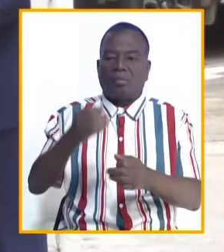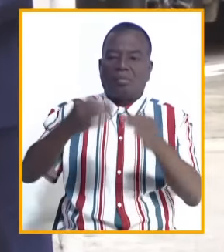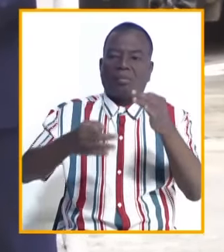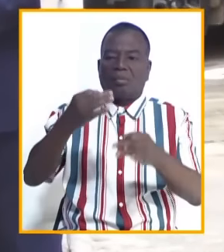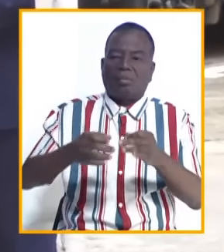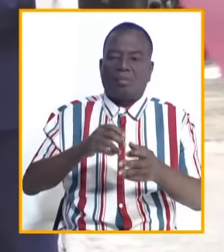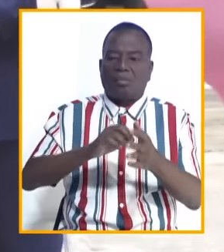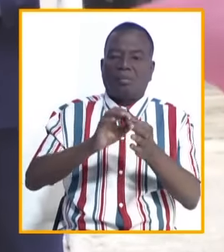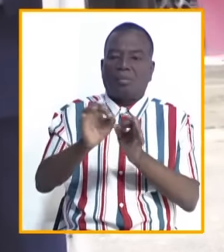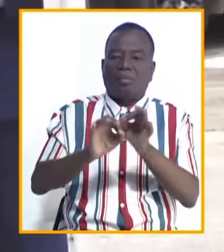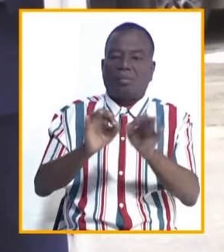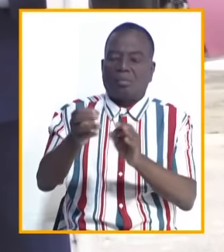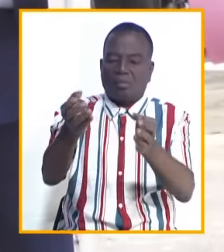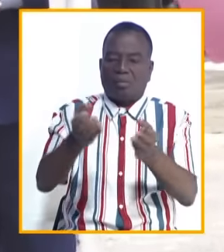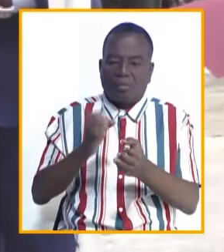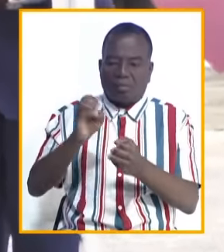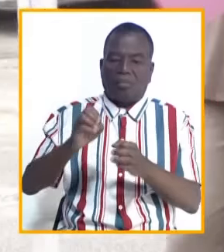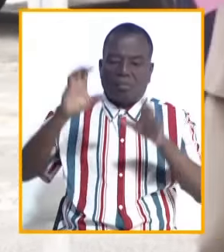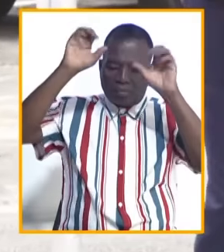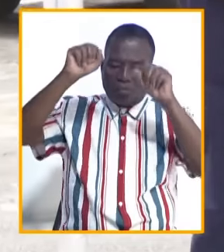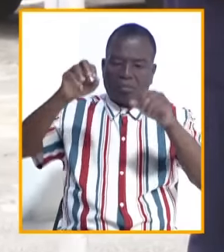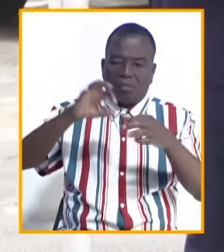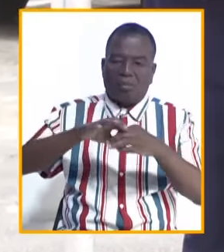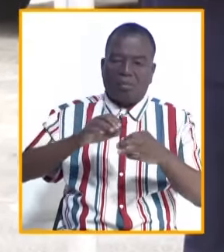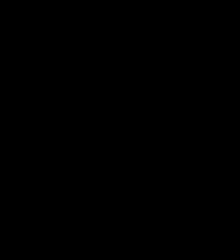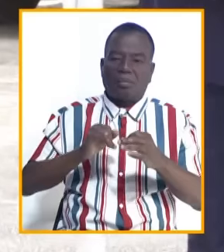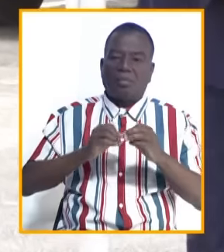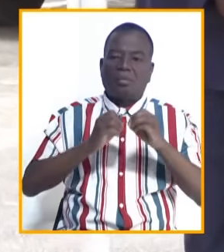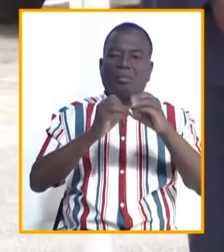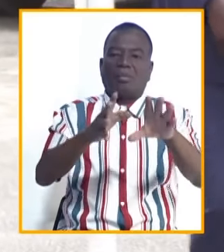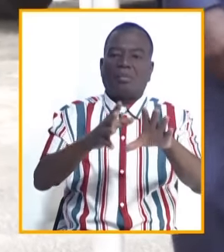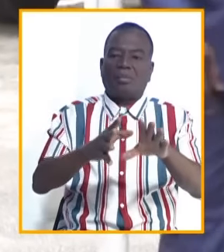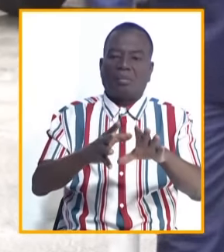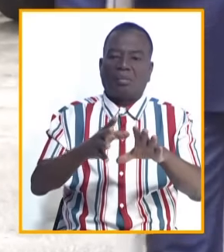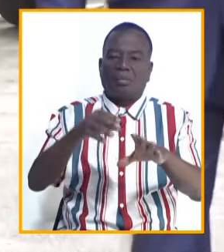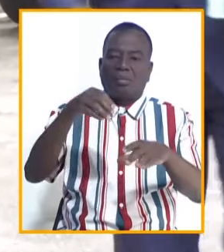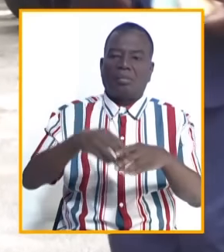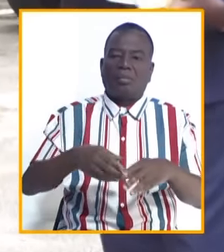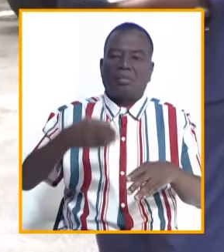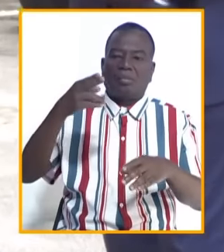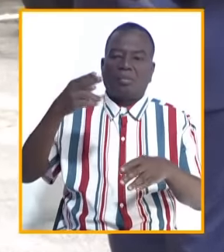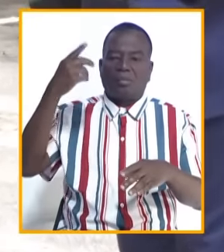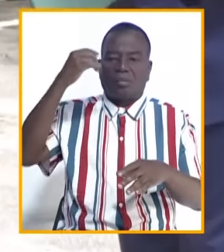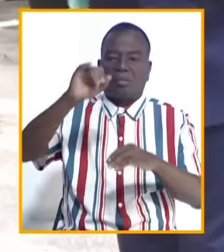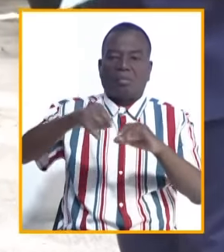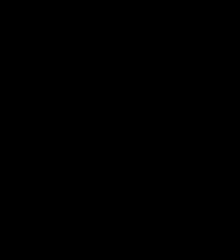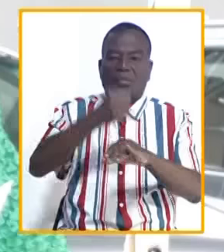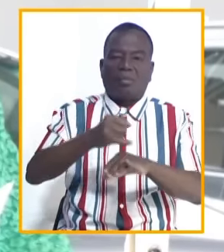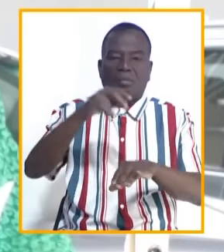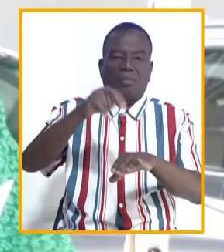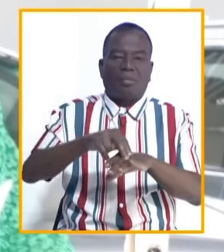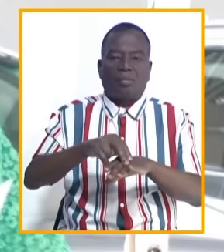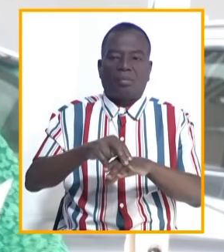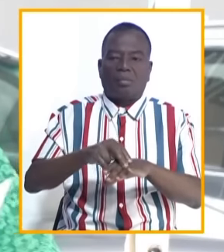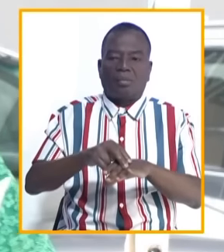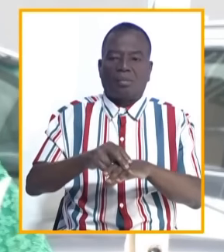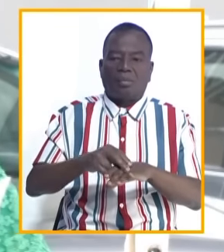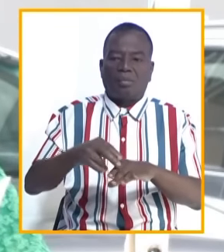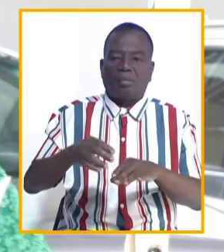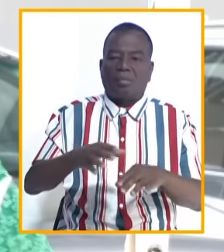magistrats traduit la volonté du président de cette juridiction à impulser un dynamisme nouveau à